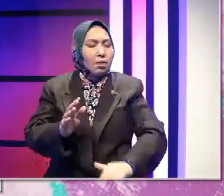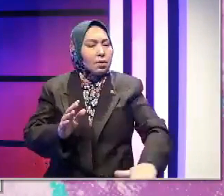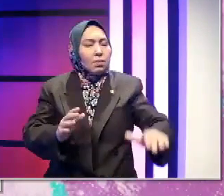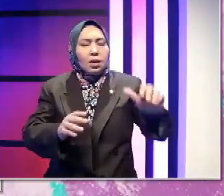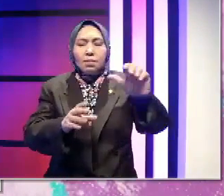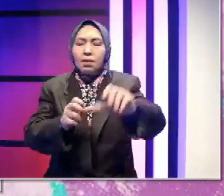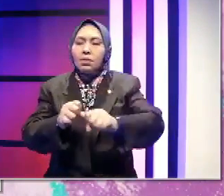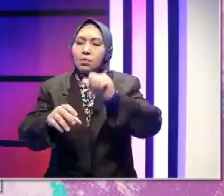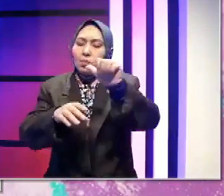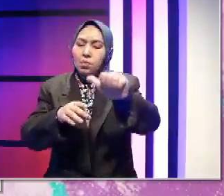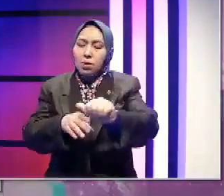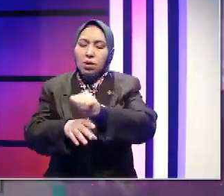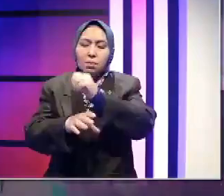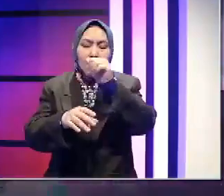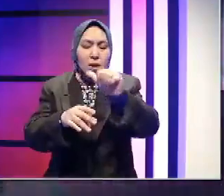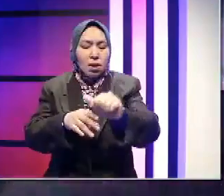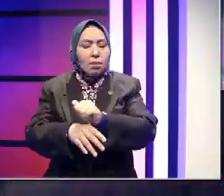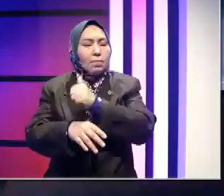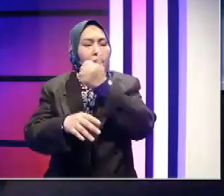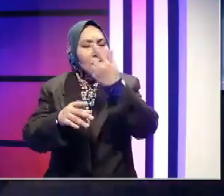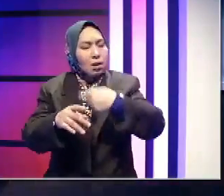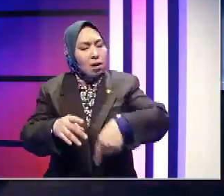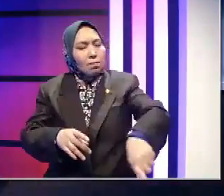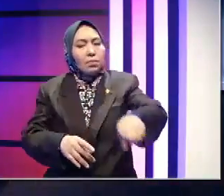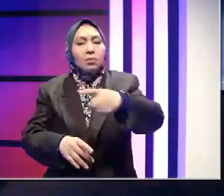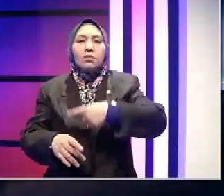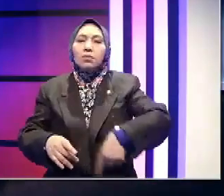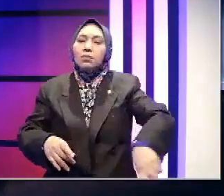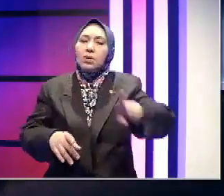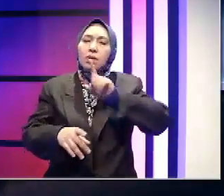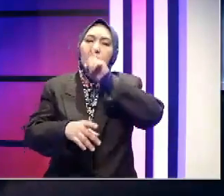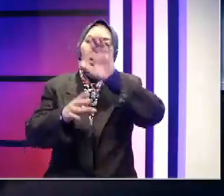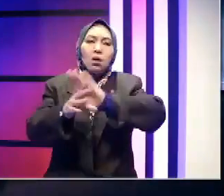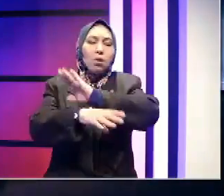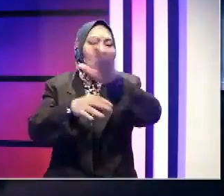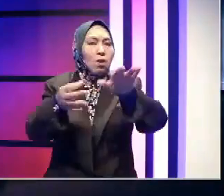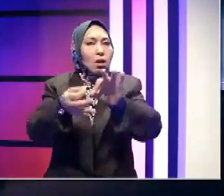أعمالكم صدق